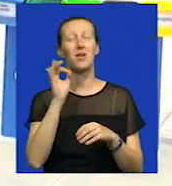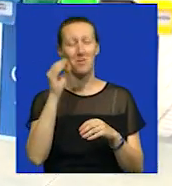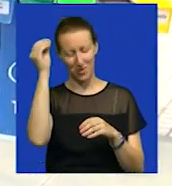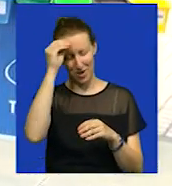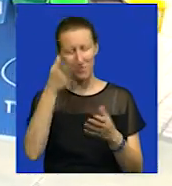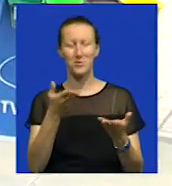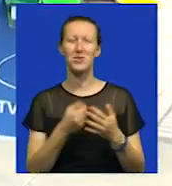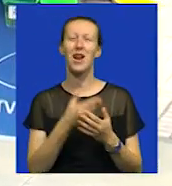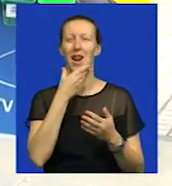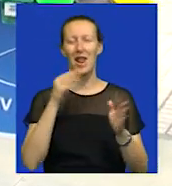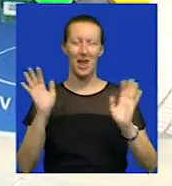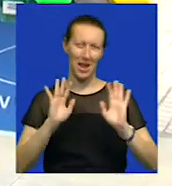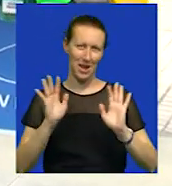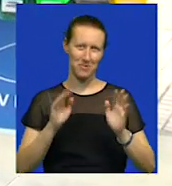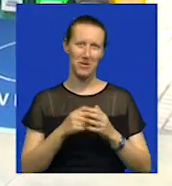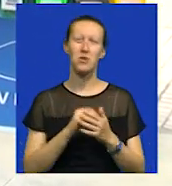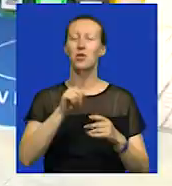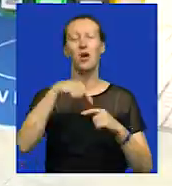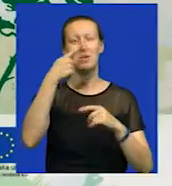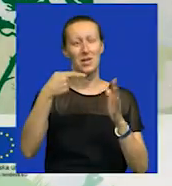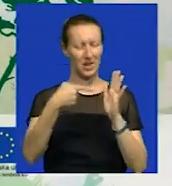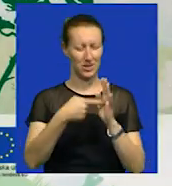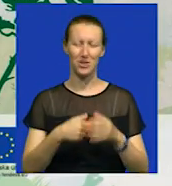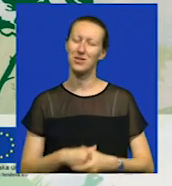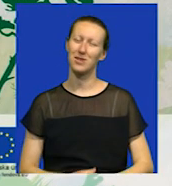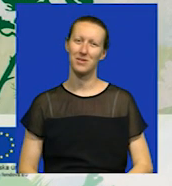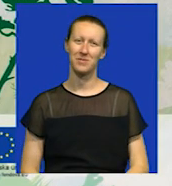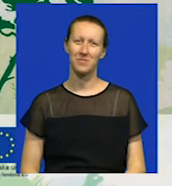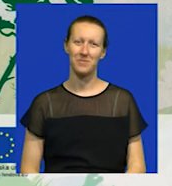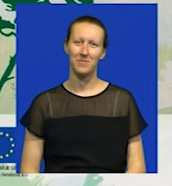dobro. Lipi pozdrav, to sljedeće puntate.